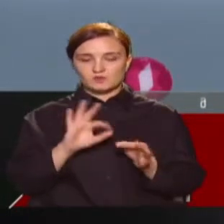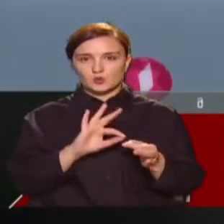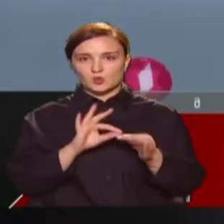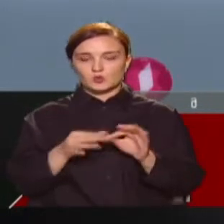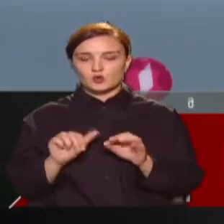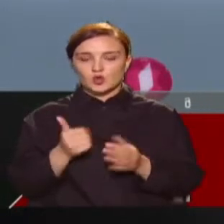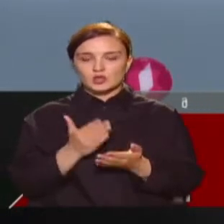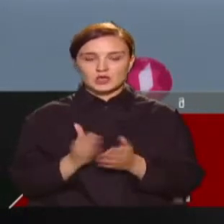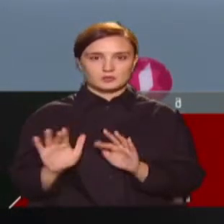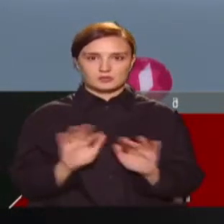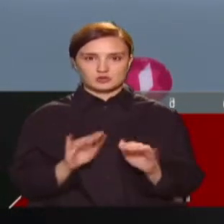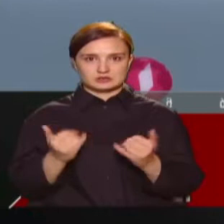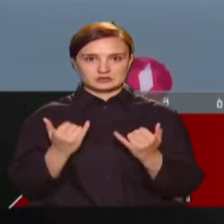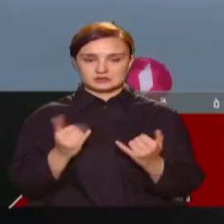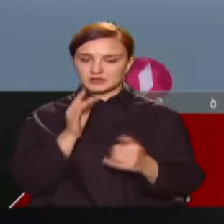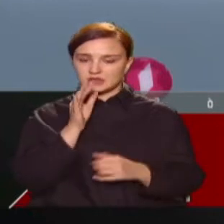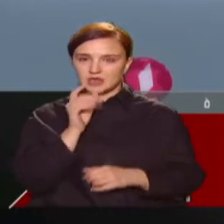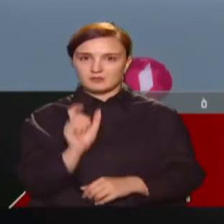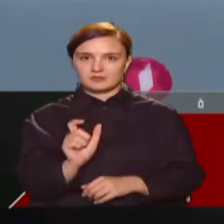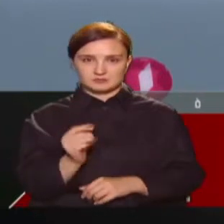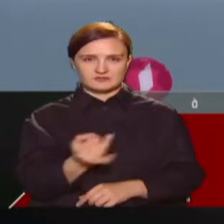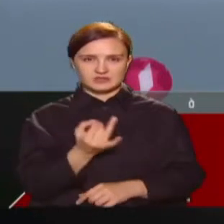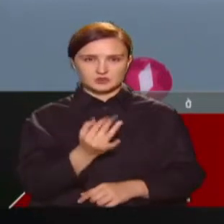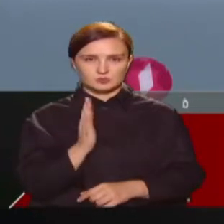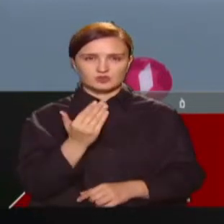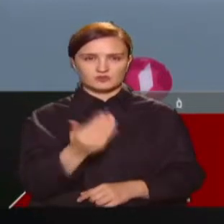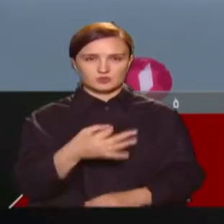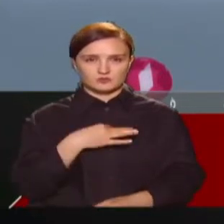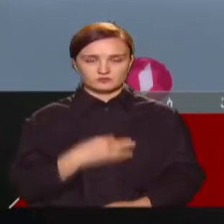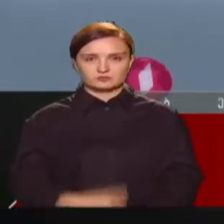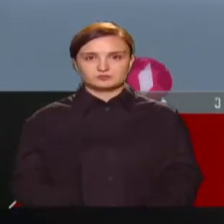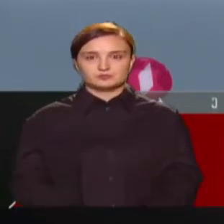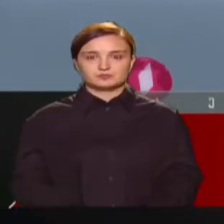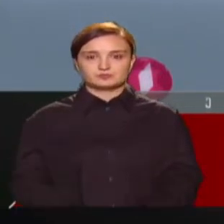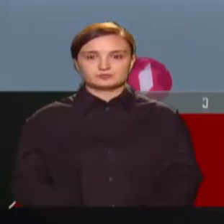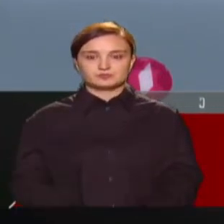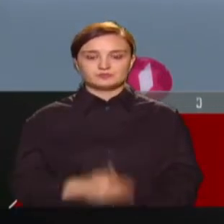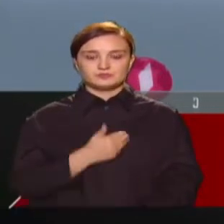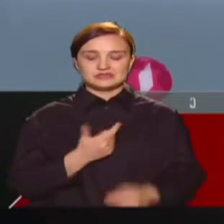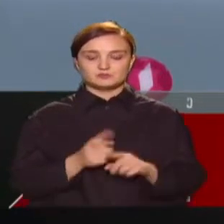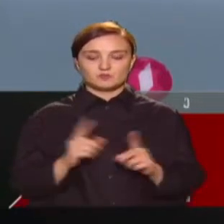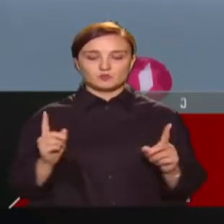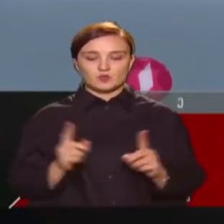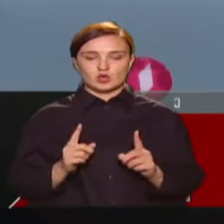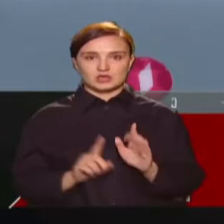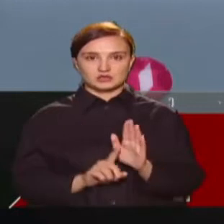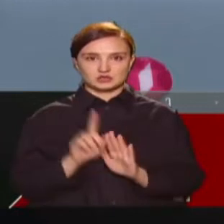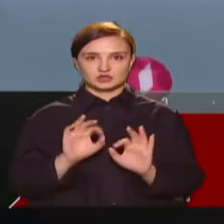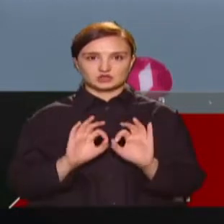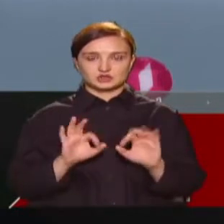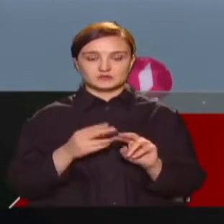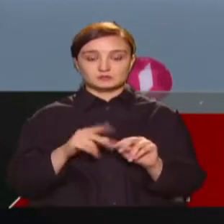როგორია პროცესი ამ ეტაპზე? საინტერესო იქნება თქვენი პასუხი. მე მინდა ძალიან მოკლე შესავალი გავუკეთო